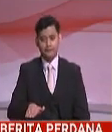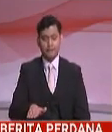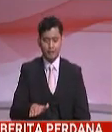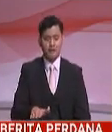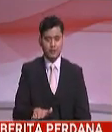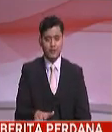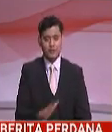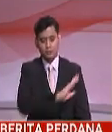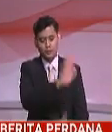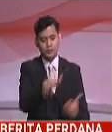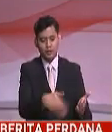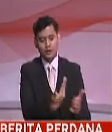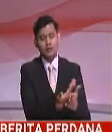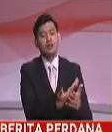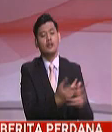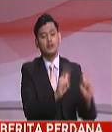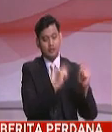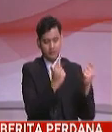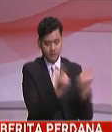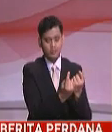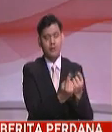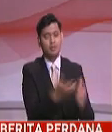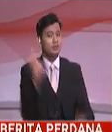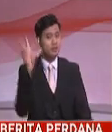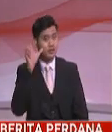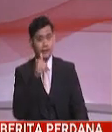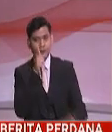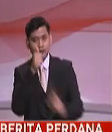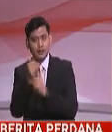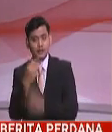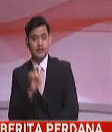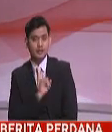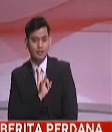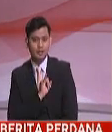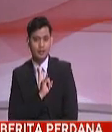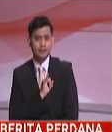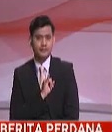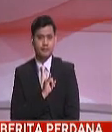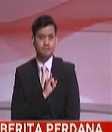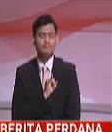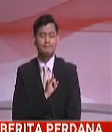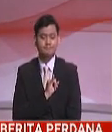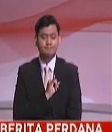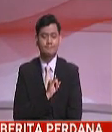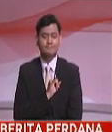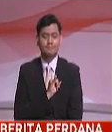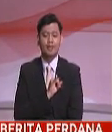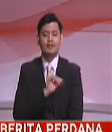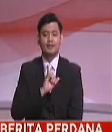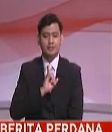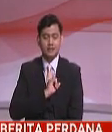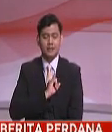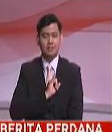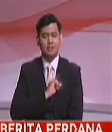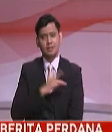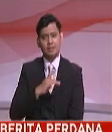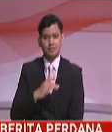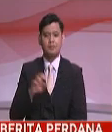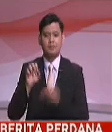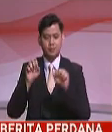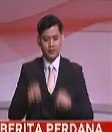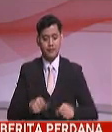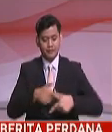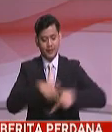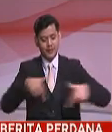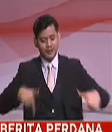Dong macam semangat bila bermain dengan kita kan, macam kita pun boleh macam dorang